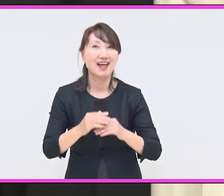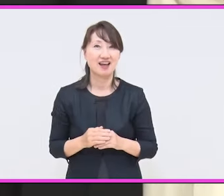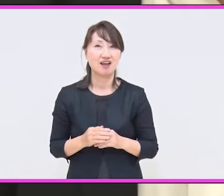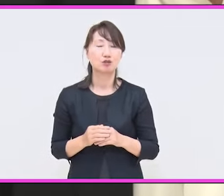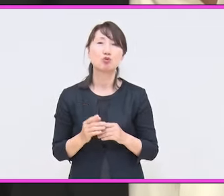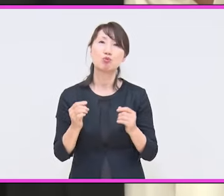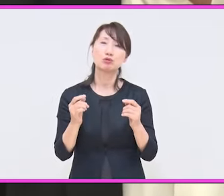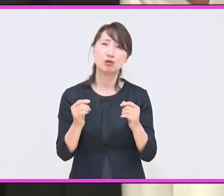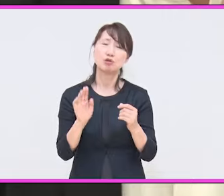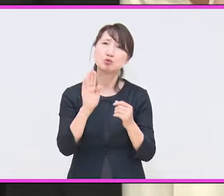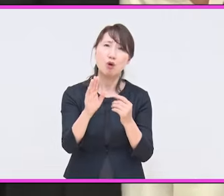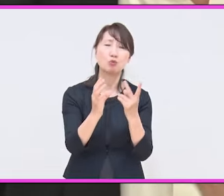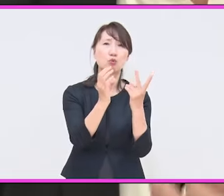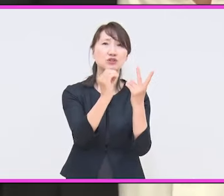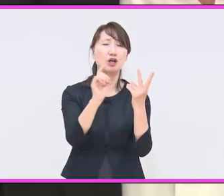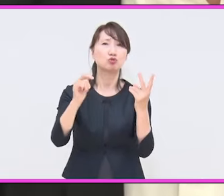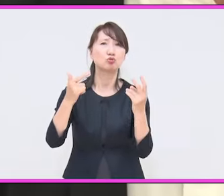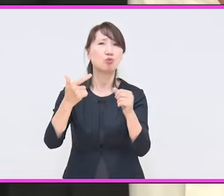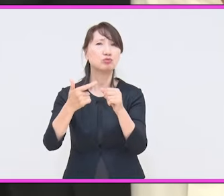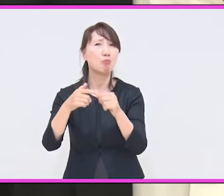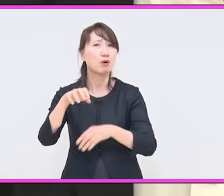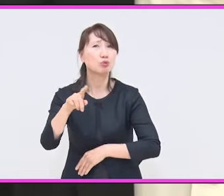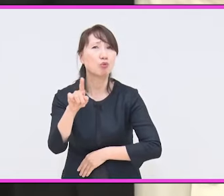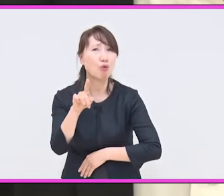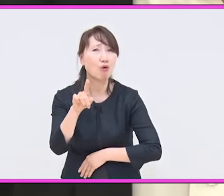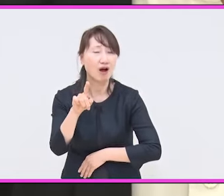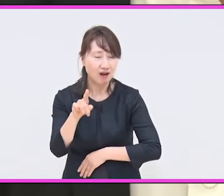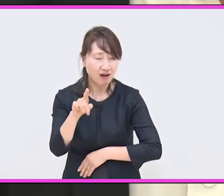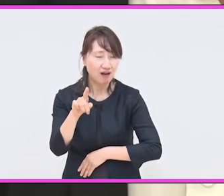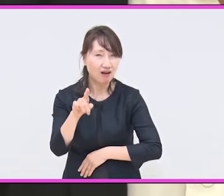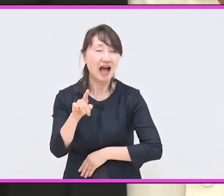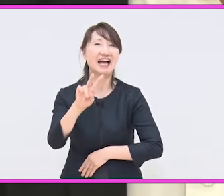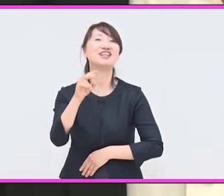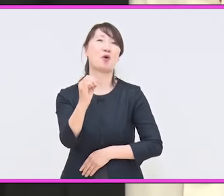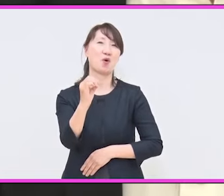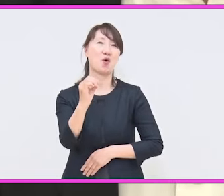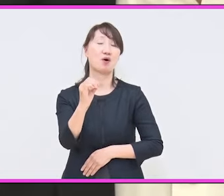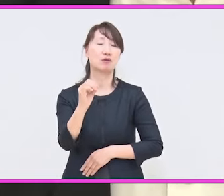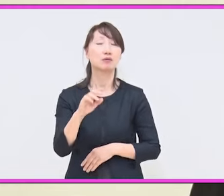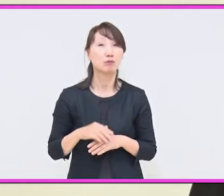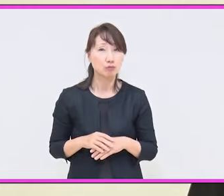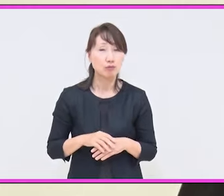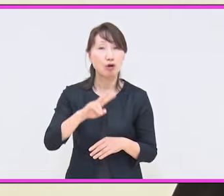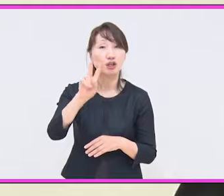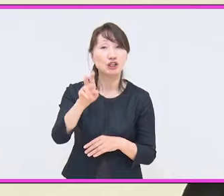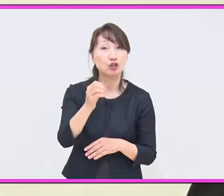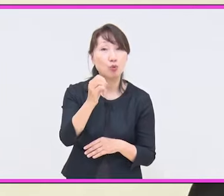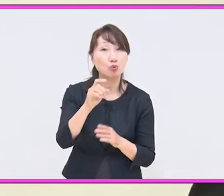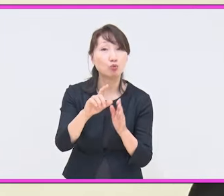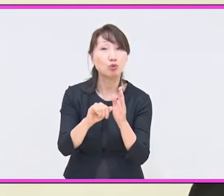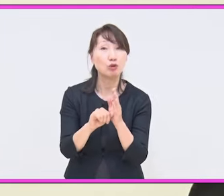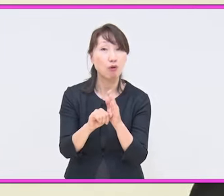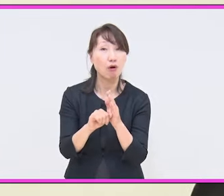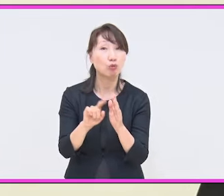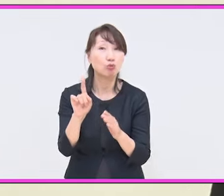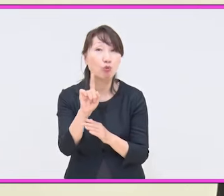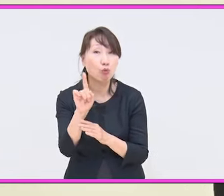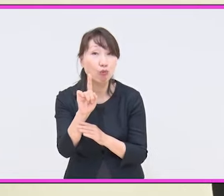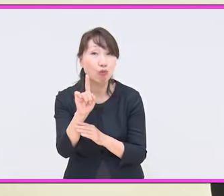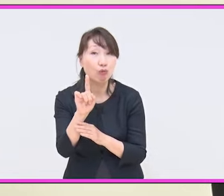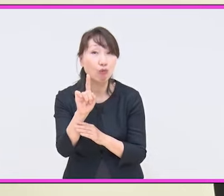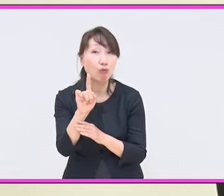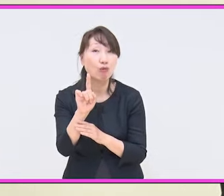時、2016ってどこでしたっけ、オリンピック。 リオですね。 リオではそうなったり